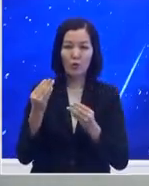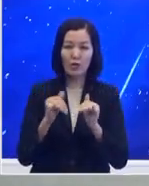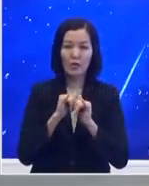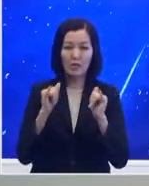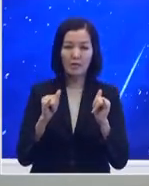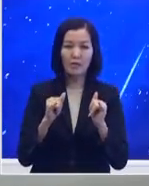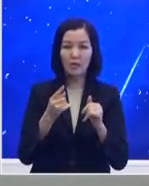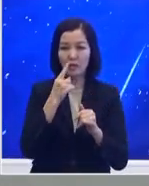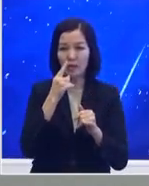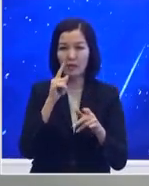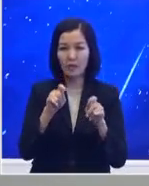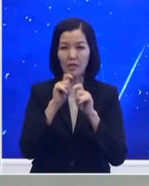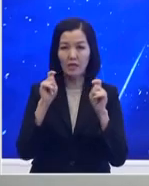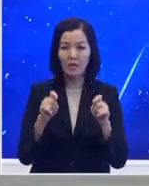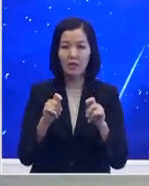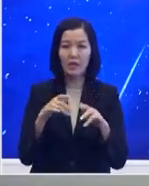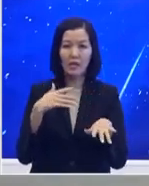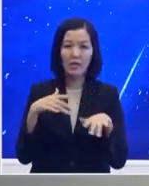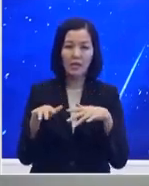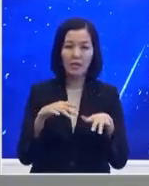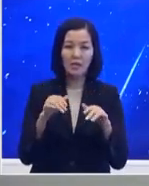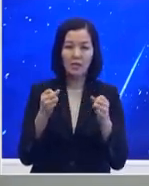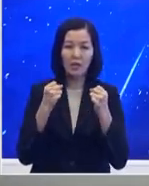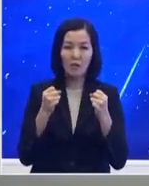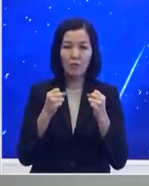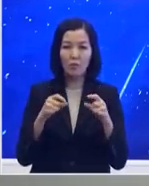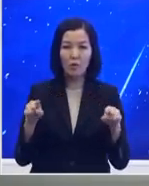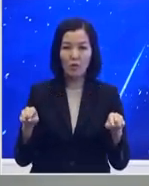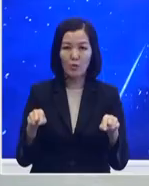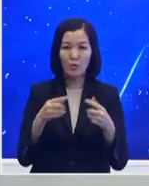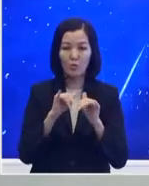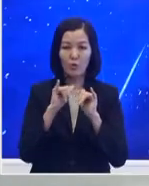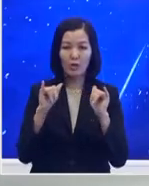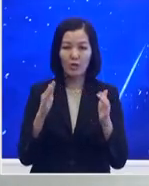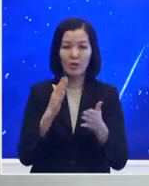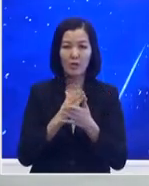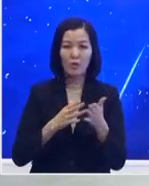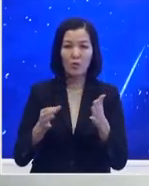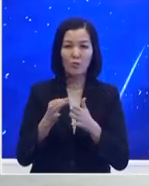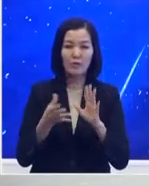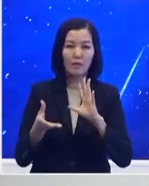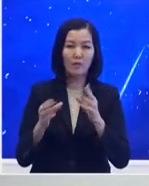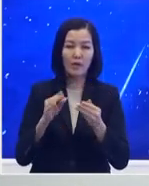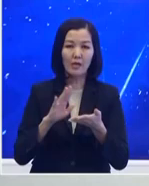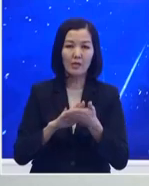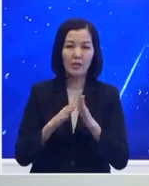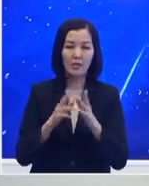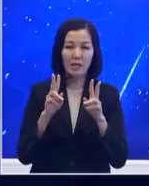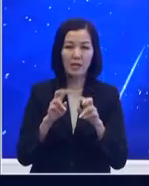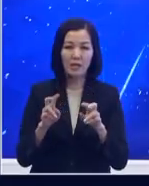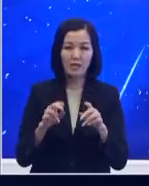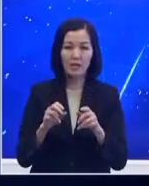Мамандардың айтуынша, бұған дейін дамуы кенже қалған спорт түрлері бірте-бірте өркендемек. Оған облыста қазір барлық жағдай қарастырылып